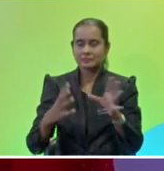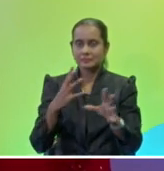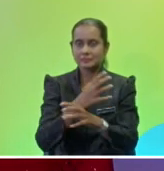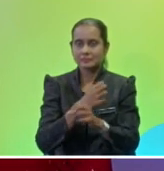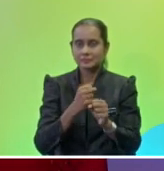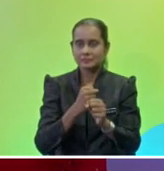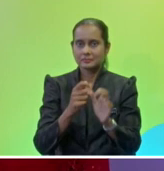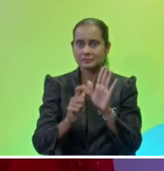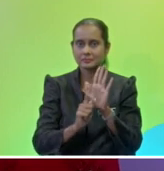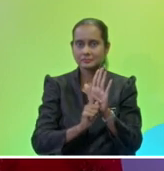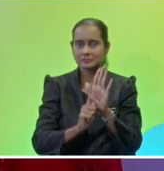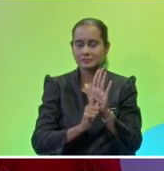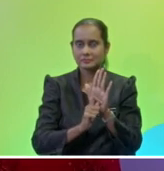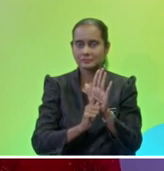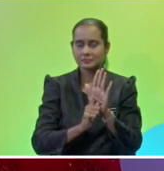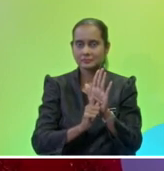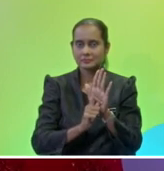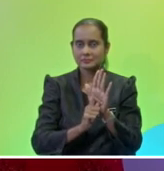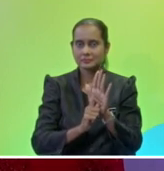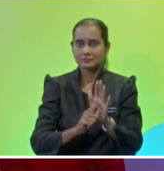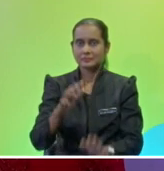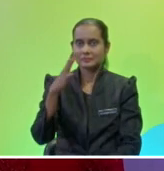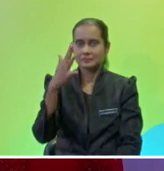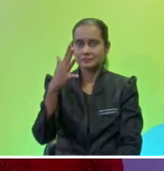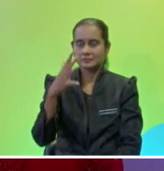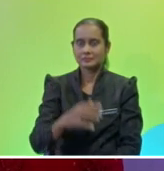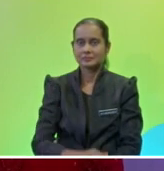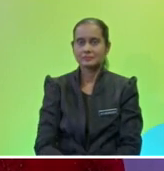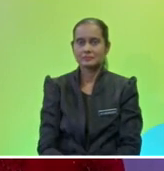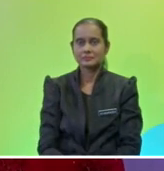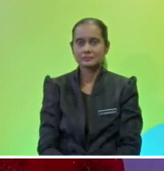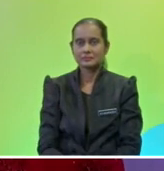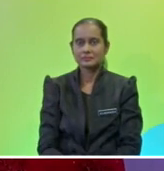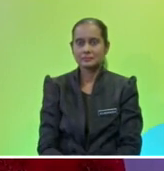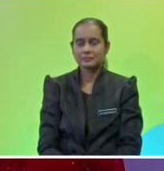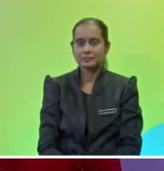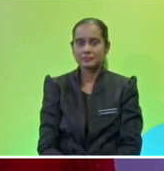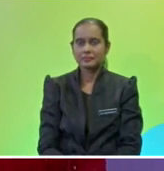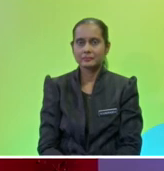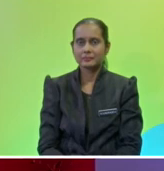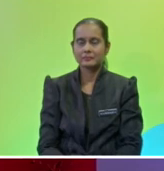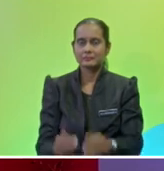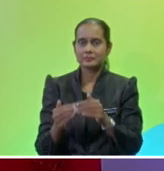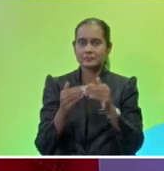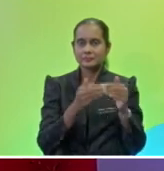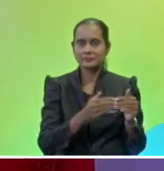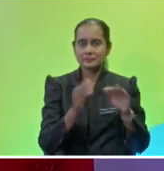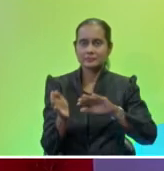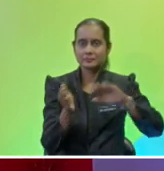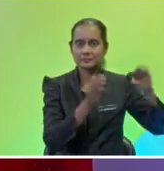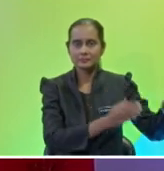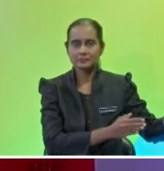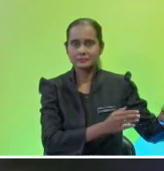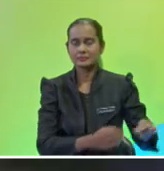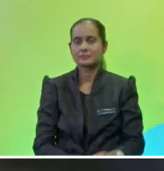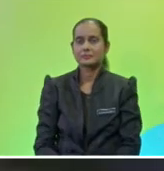tambah hasil sebanyak 15 Baiklah situasi yang seterusnya kita gunakan